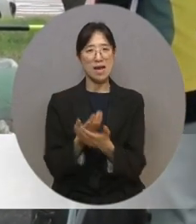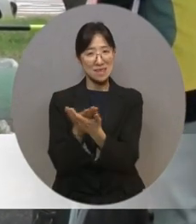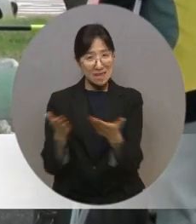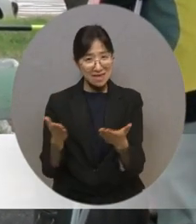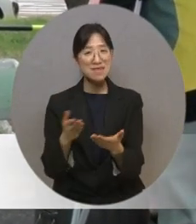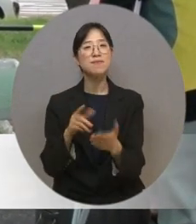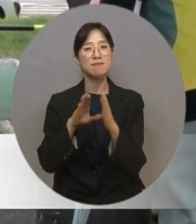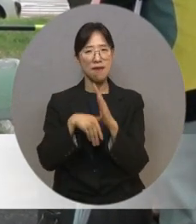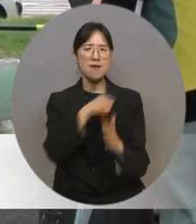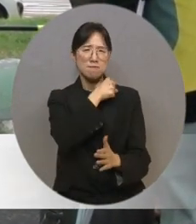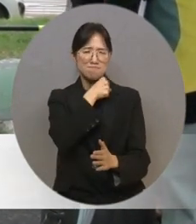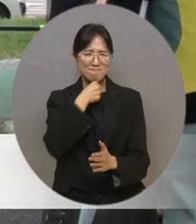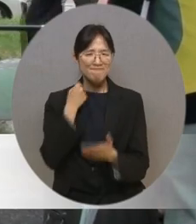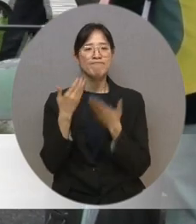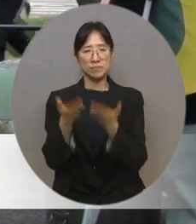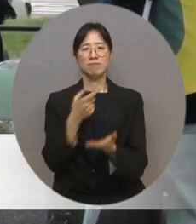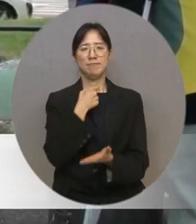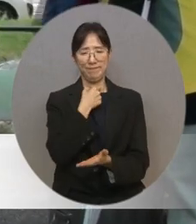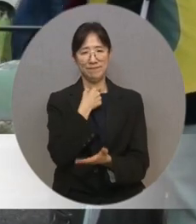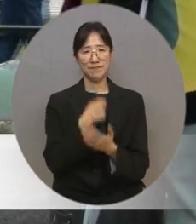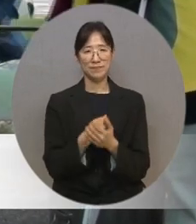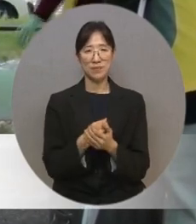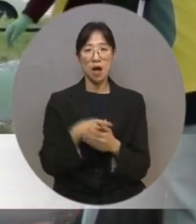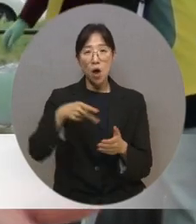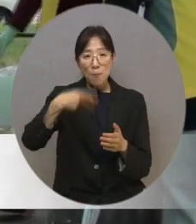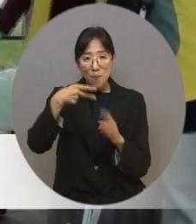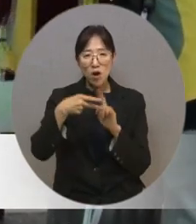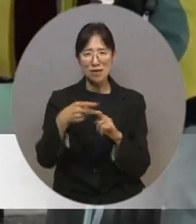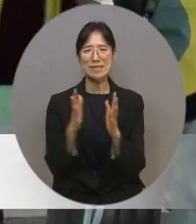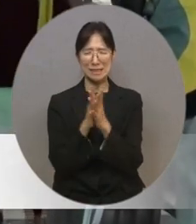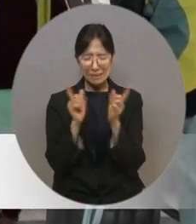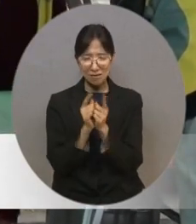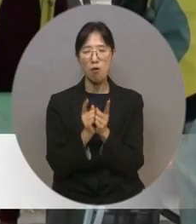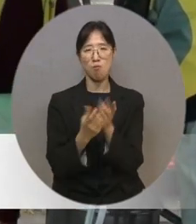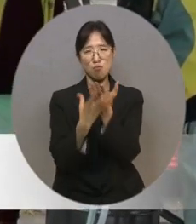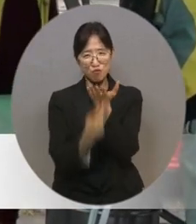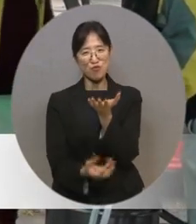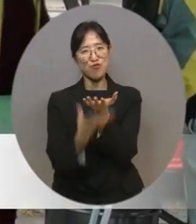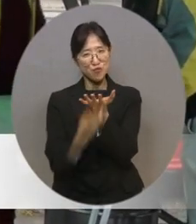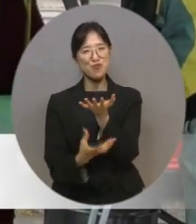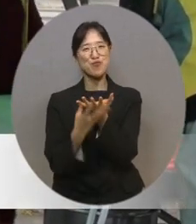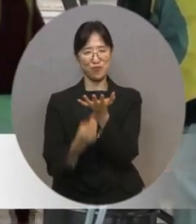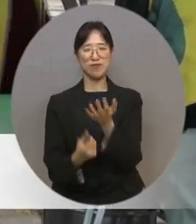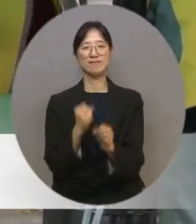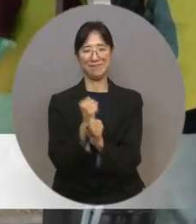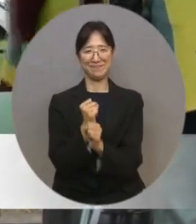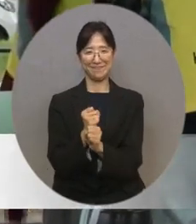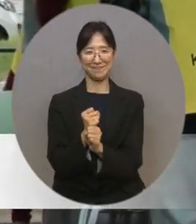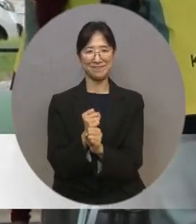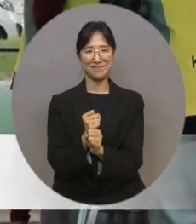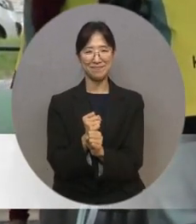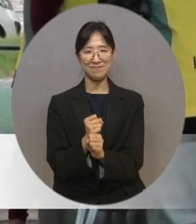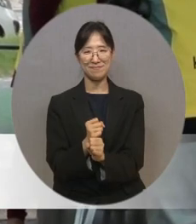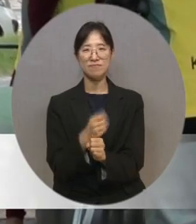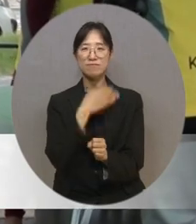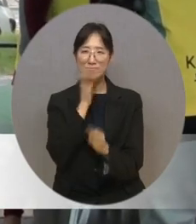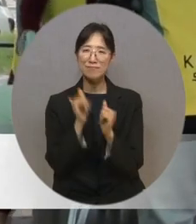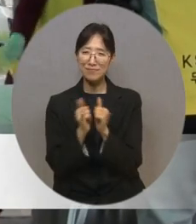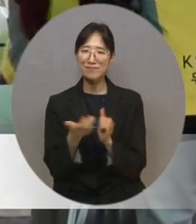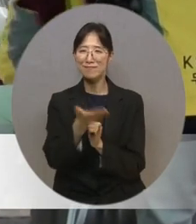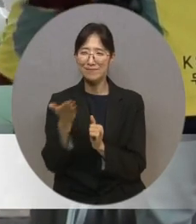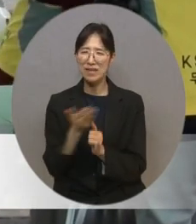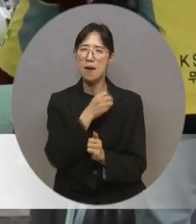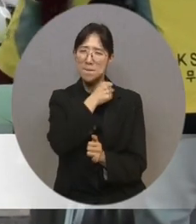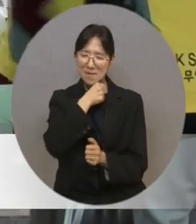거 맛있게 해드리고 싶어서 해드리는 거고 면도 생면도 직접 이렇게 손으로 이미 다 해가지고 한 거기 때문에 아마 어르신들이